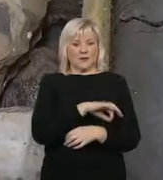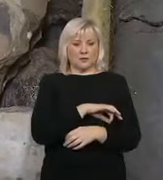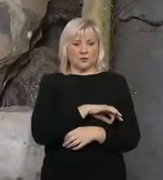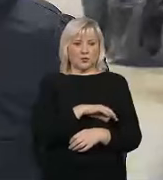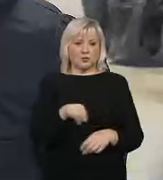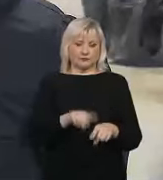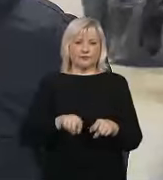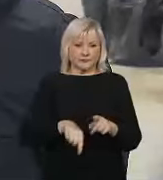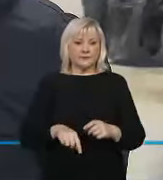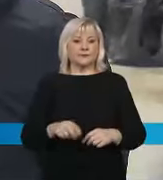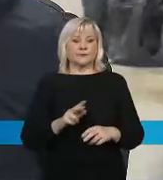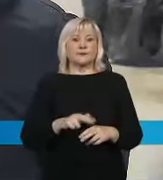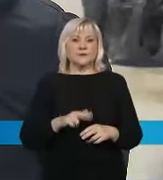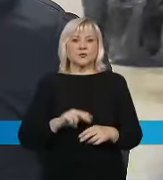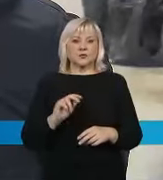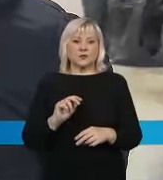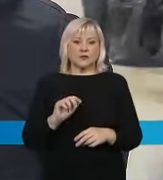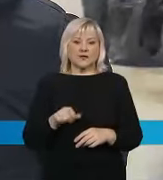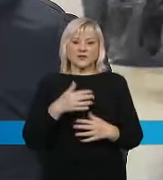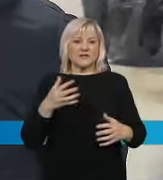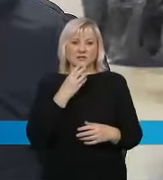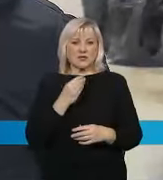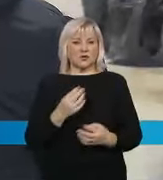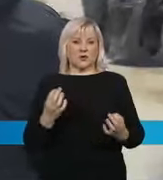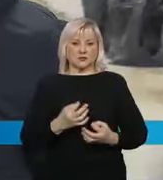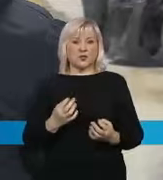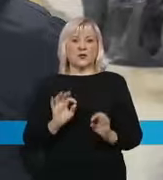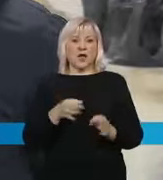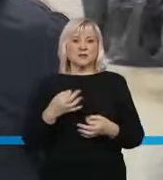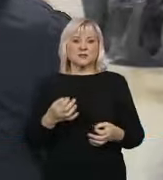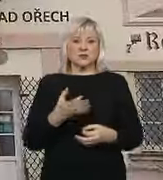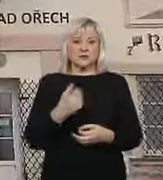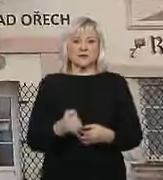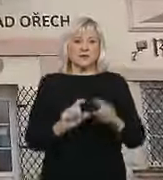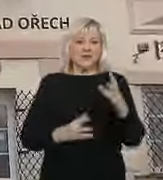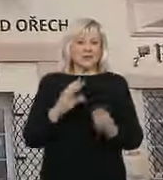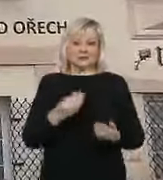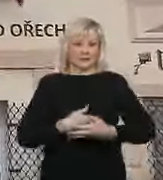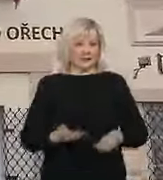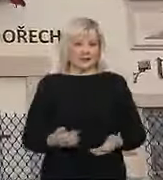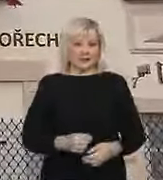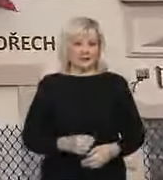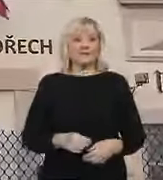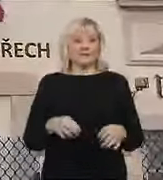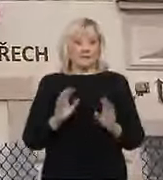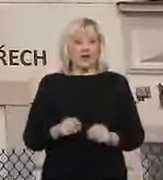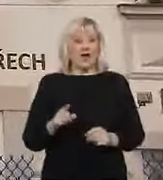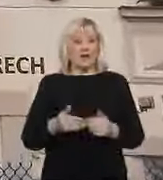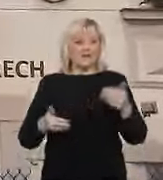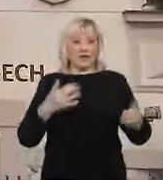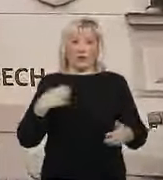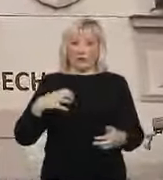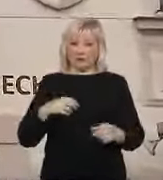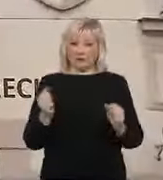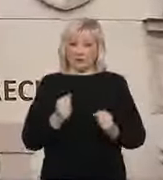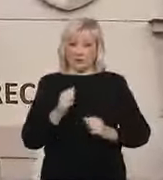metrů. Největší přínos je to, že jsme nenarazili na žádnou jeskyni. Chystané výstavby se ale obávají okolní obce,